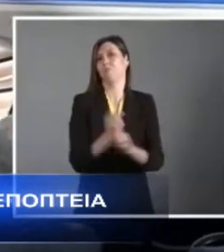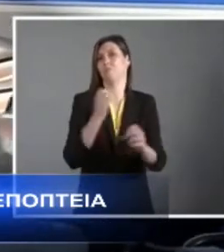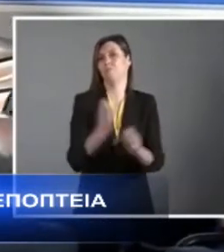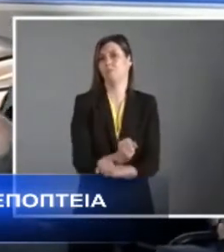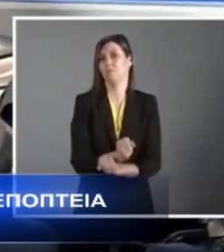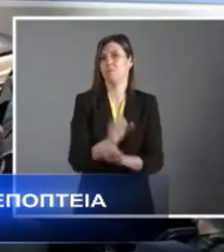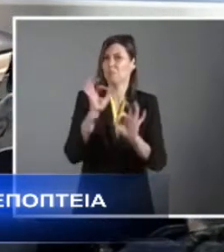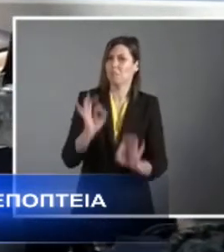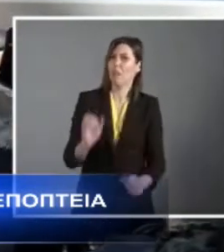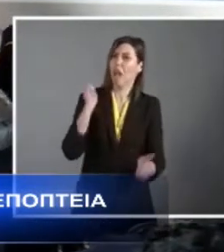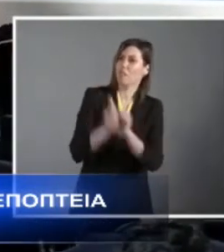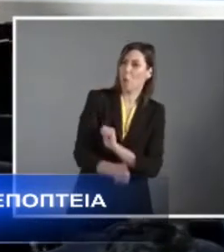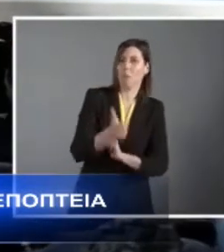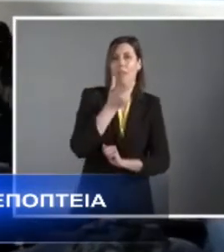αυτονόητες.